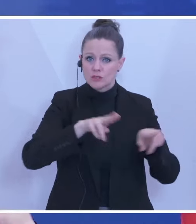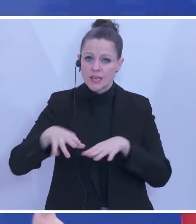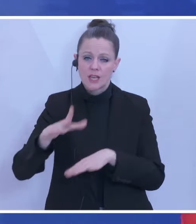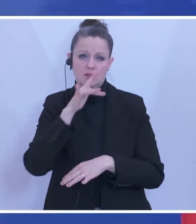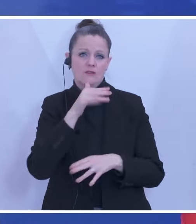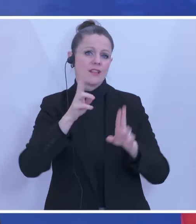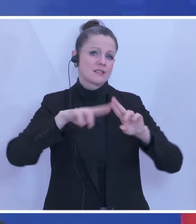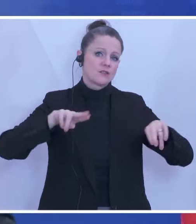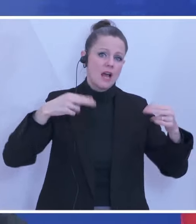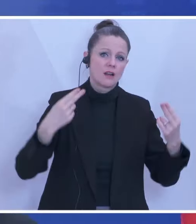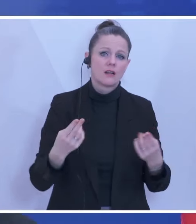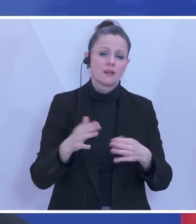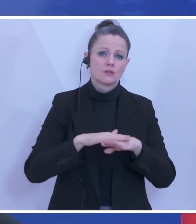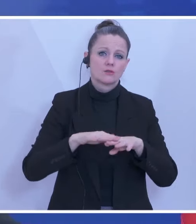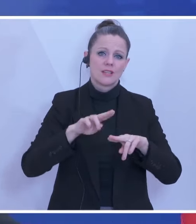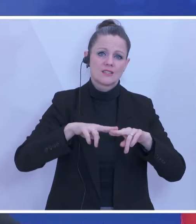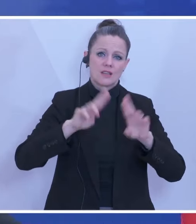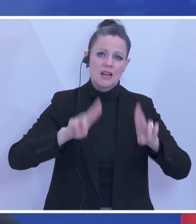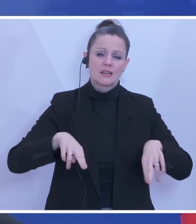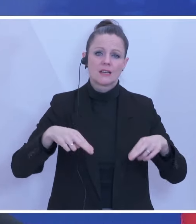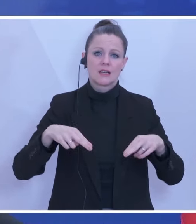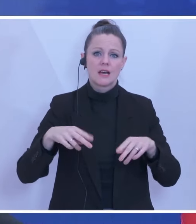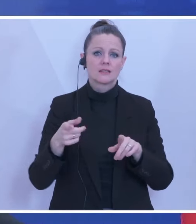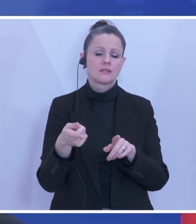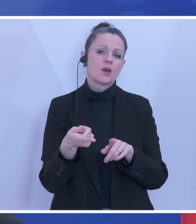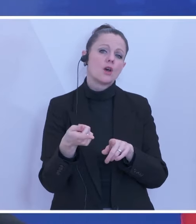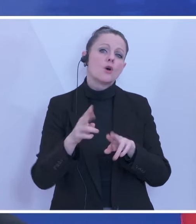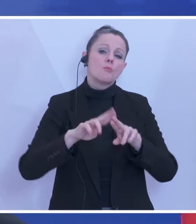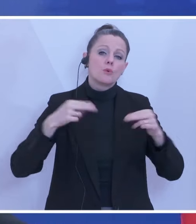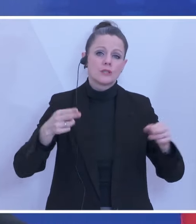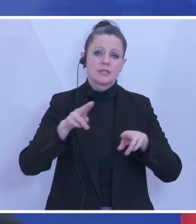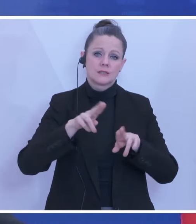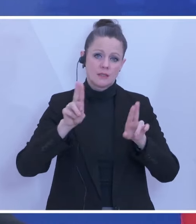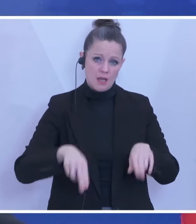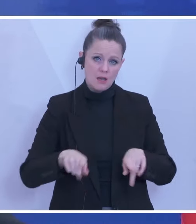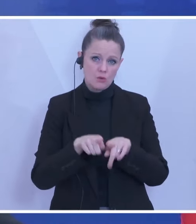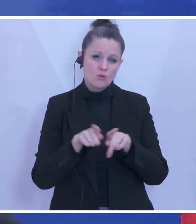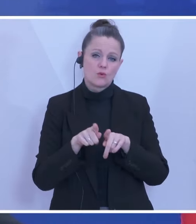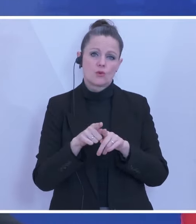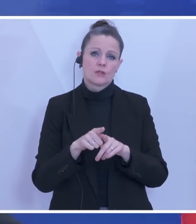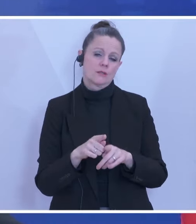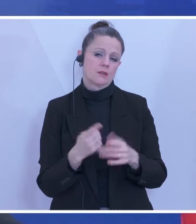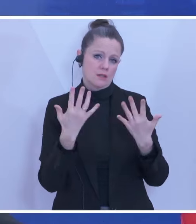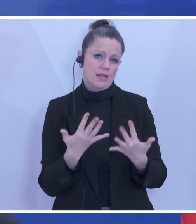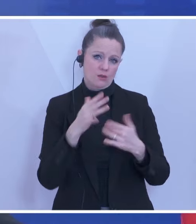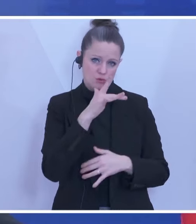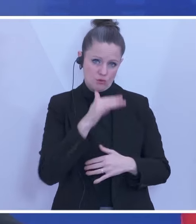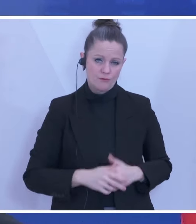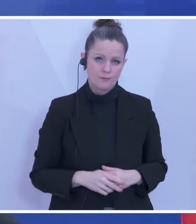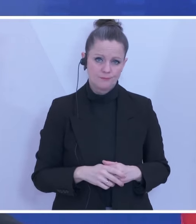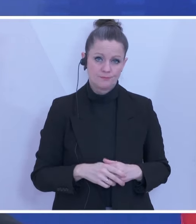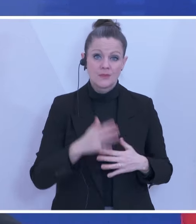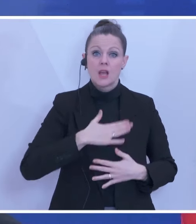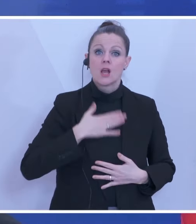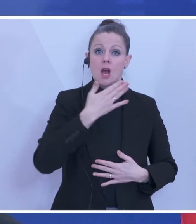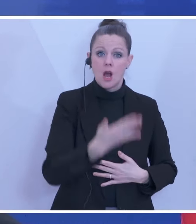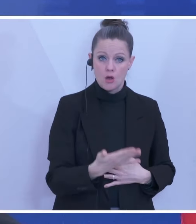den Nationalrat, den Bundesrat, den Rechnungshof und die Volksanwaltschaft. Die Ausnahme von der proaktiven